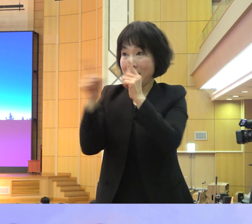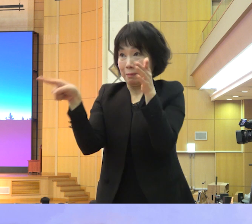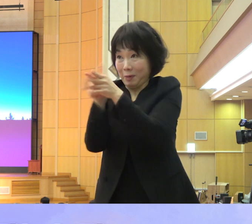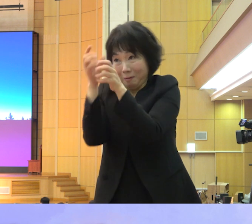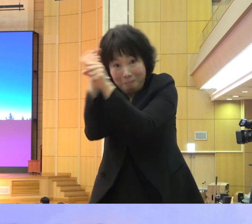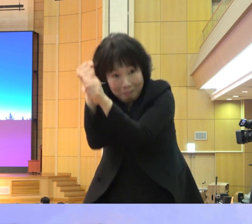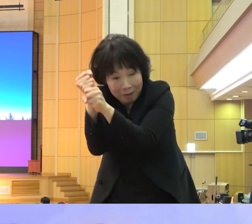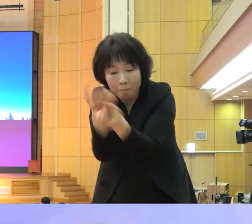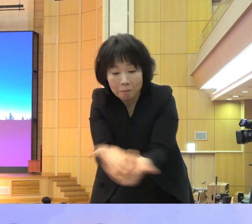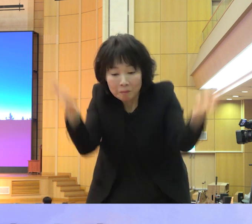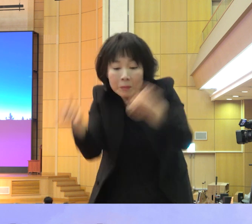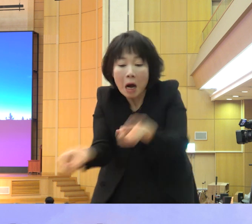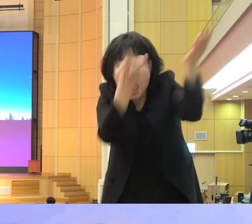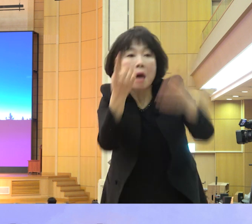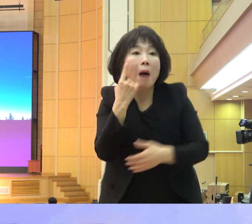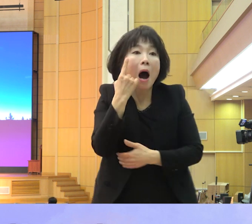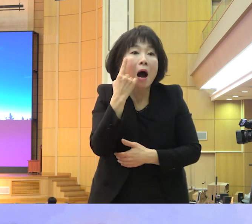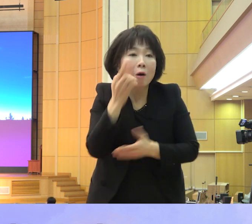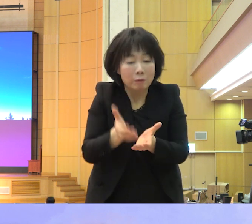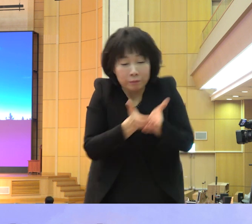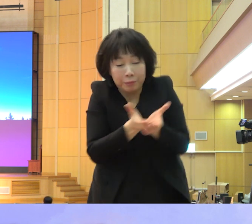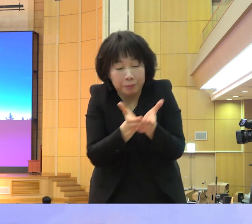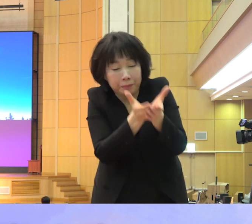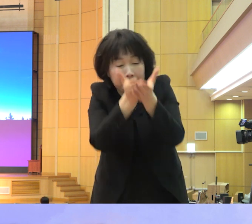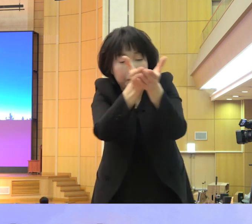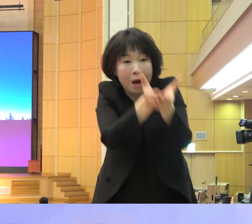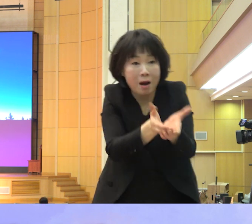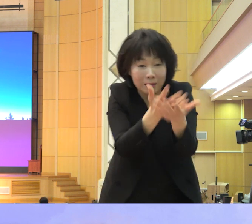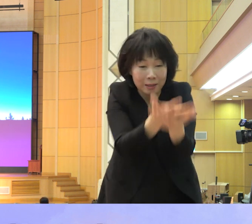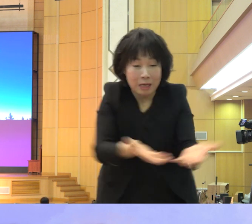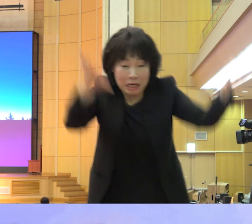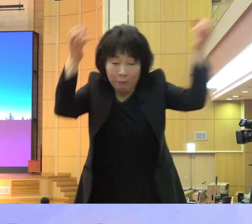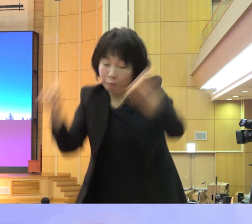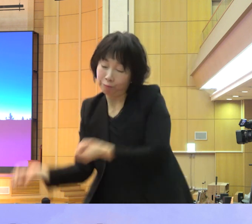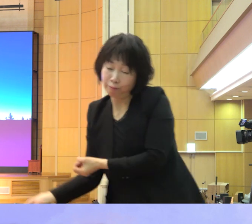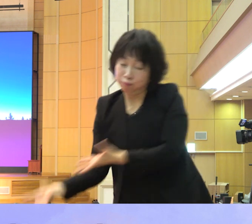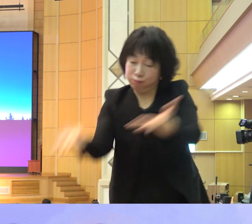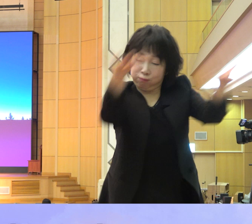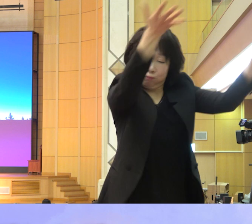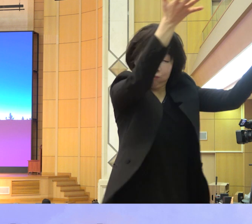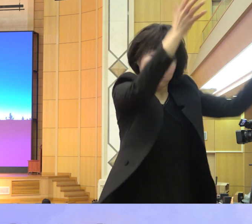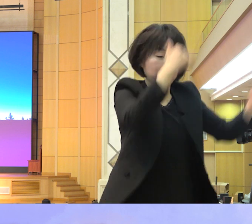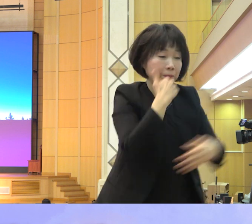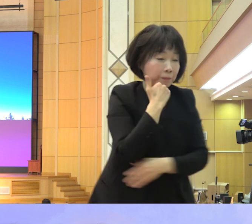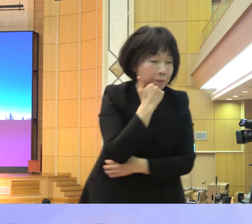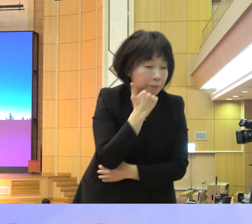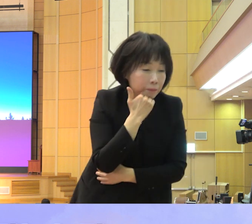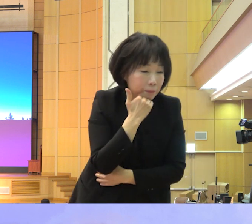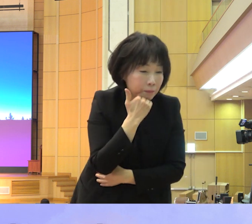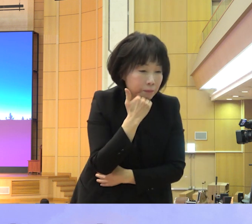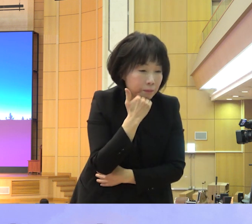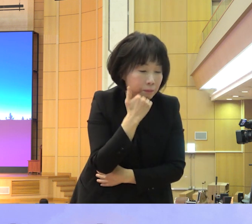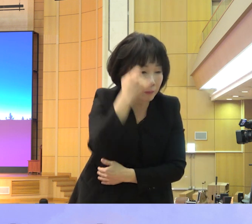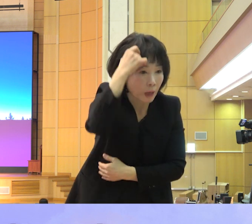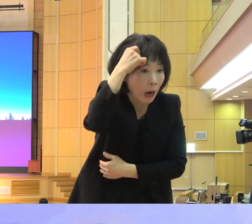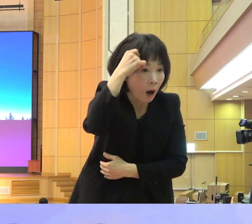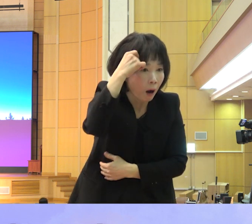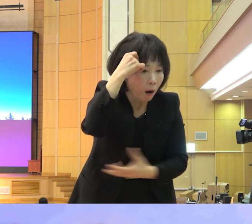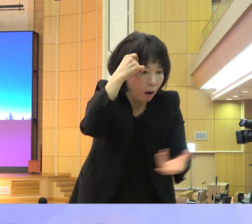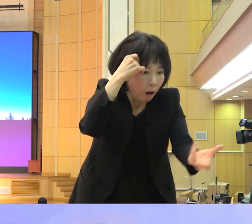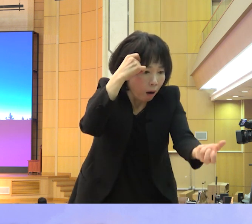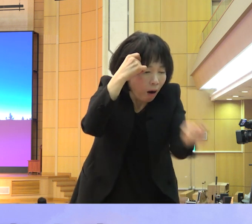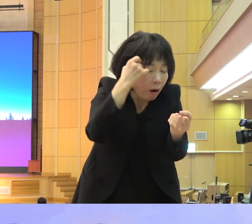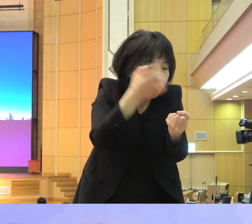않았어요? 그랬더니 그물이 찢어질 정도로 고기를 많이 잡았습니다. 항상 여러분들은 무엇을 하든지